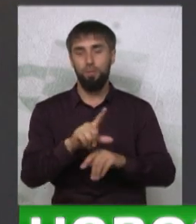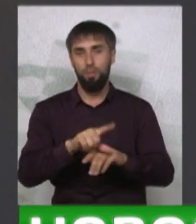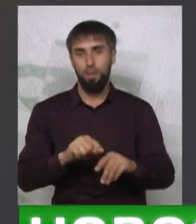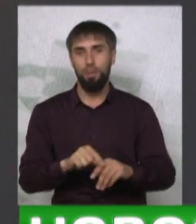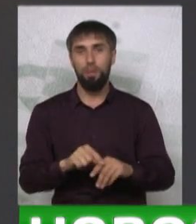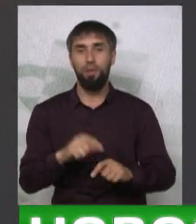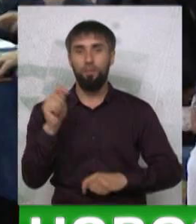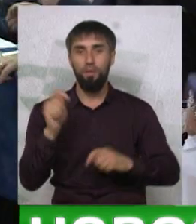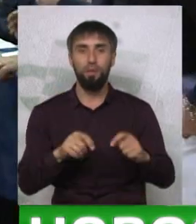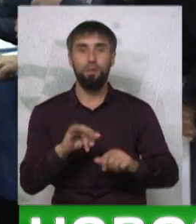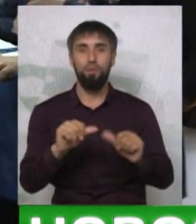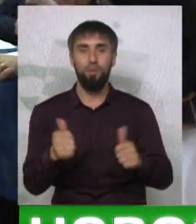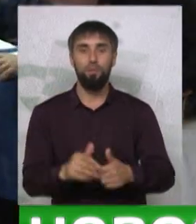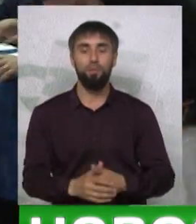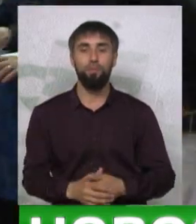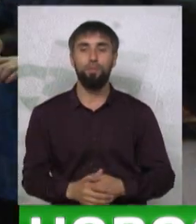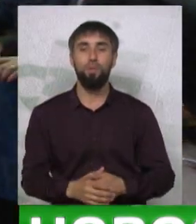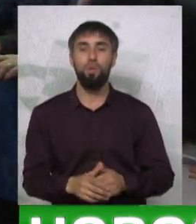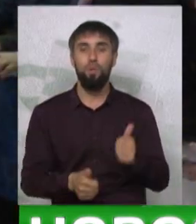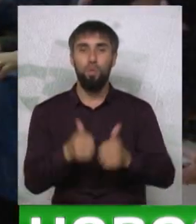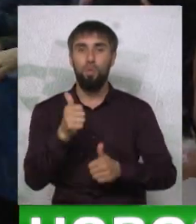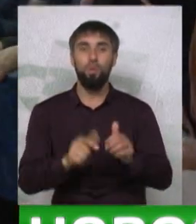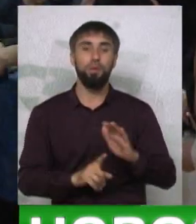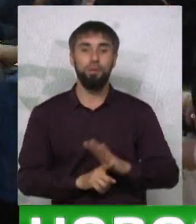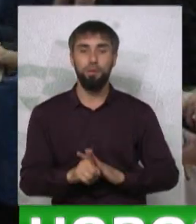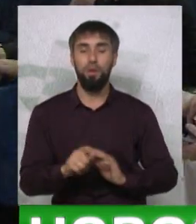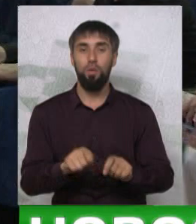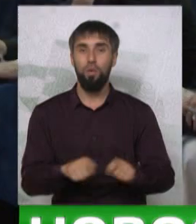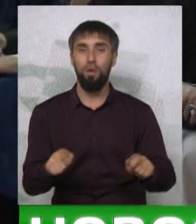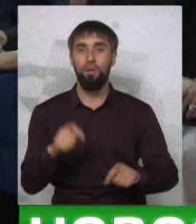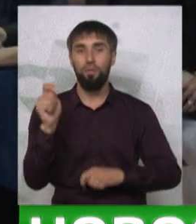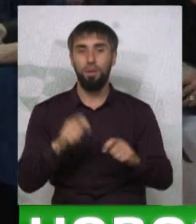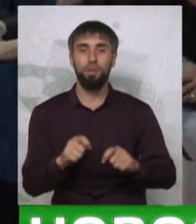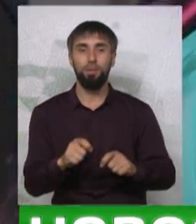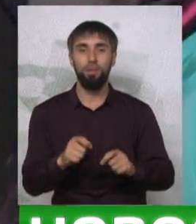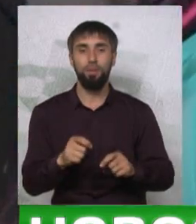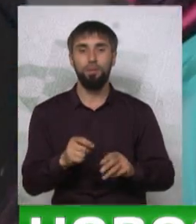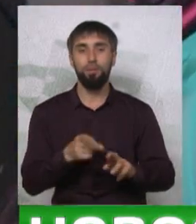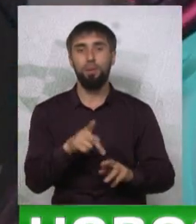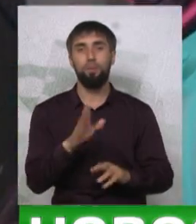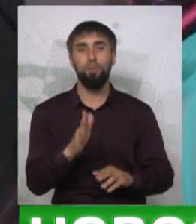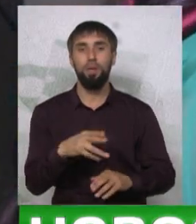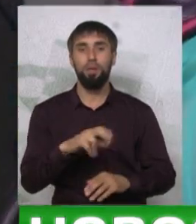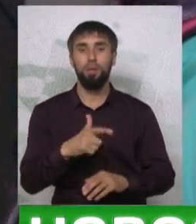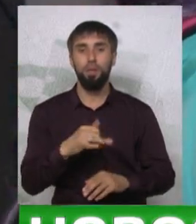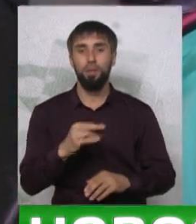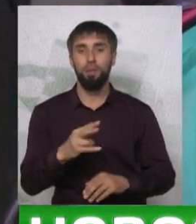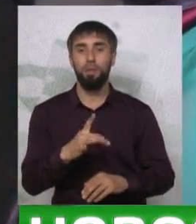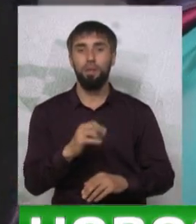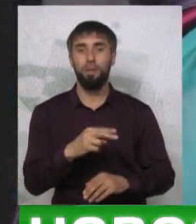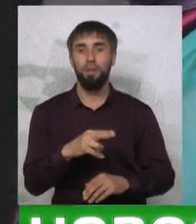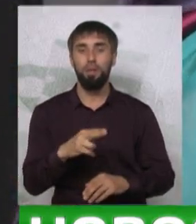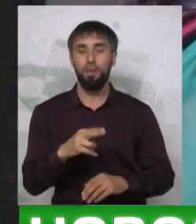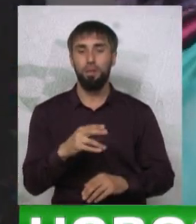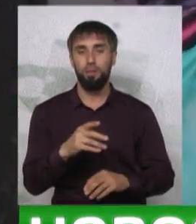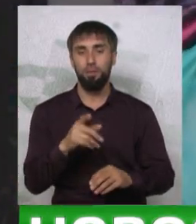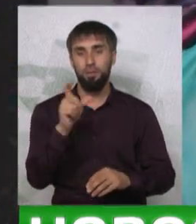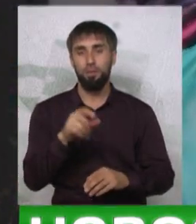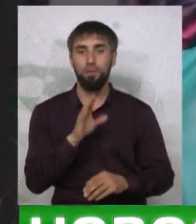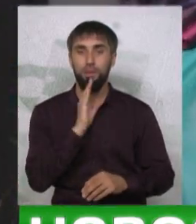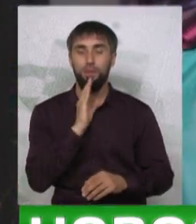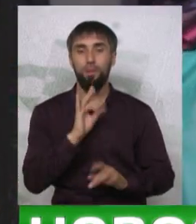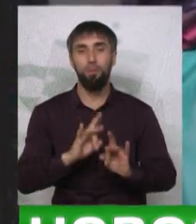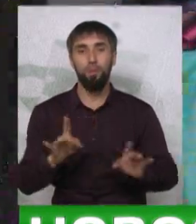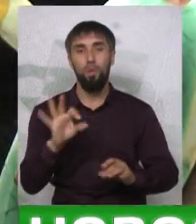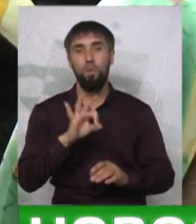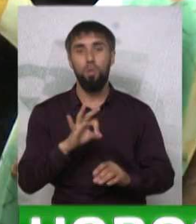фестивалей и форумов. Конкурсный отбор начинается. Открывать фестиваль доверили ребятам из Дагестана. Хадижат Раджабова подготовила стихи о